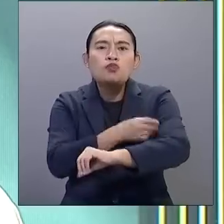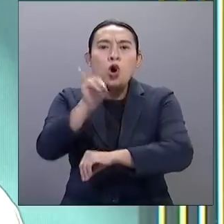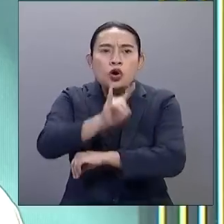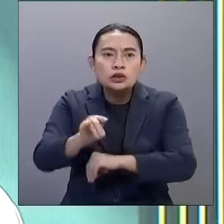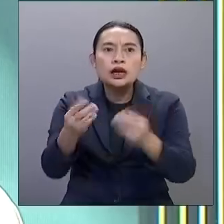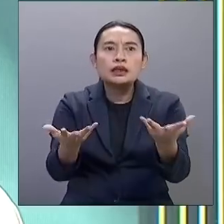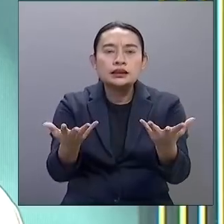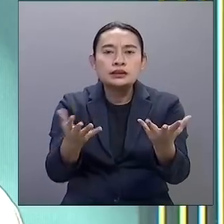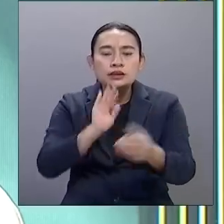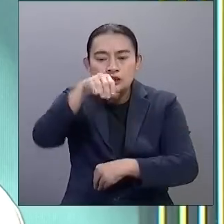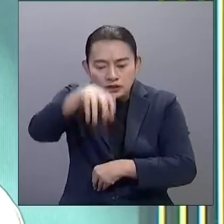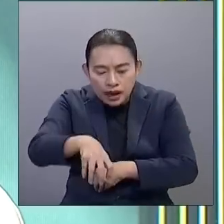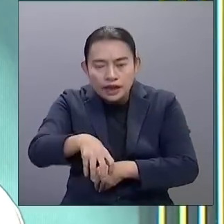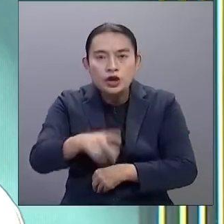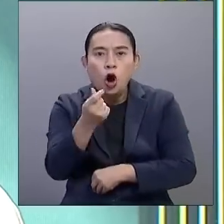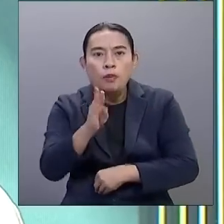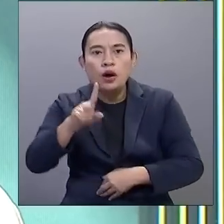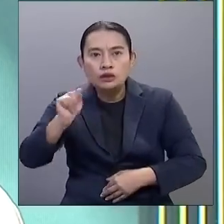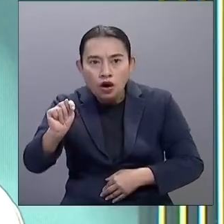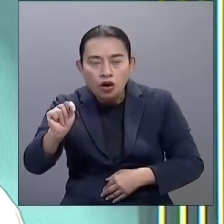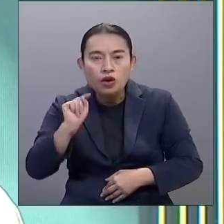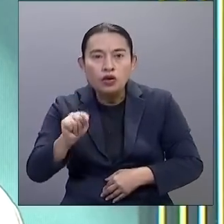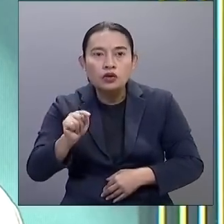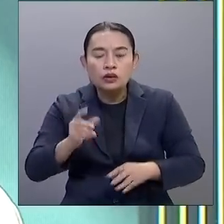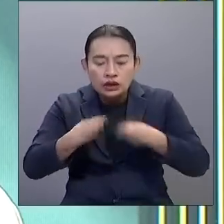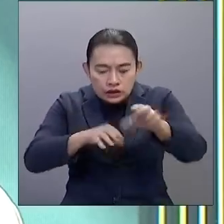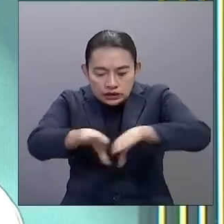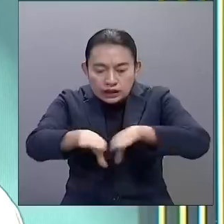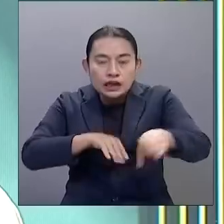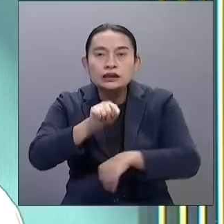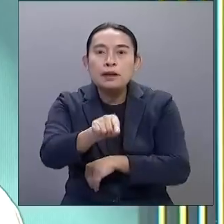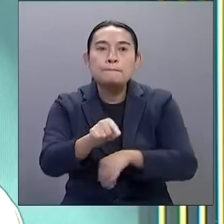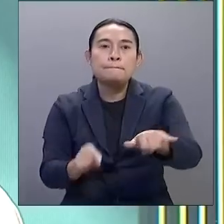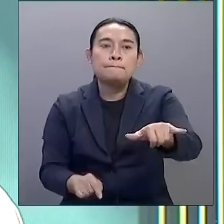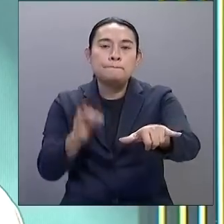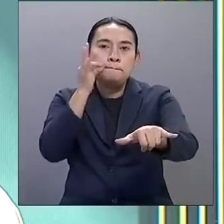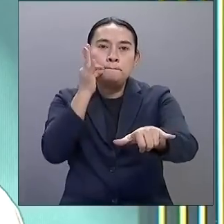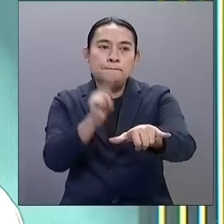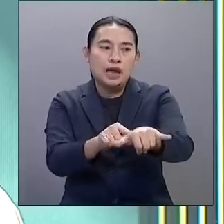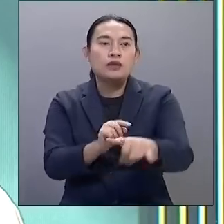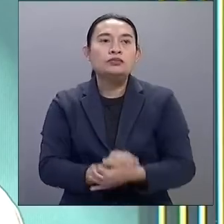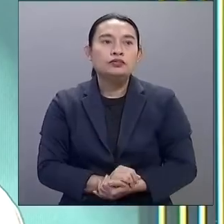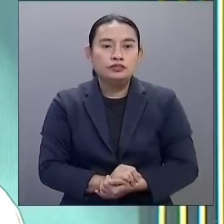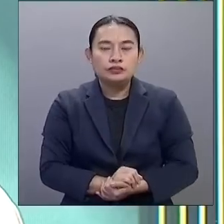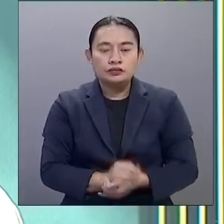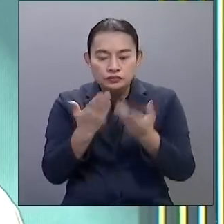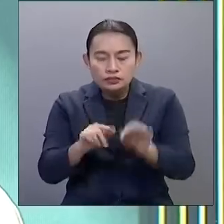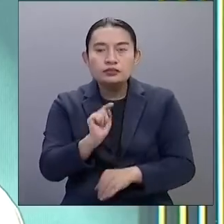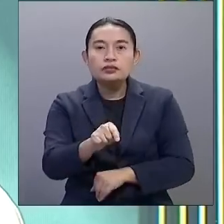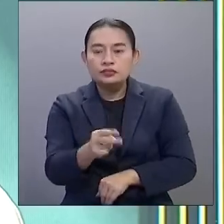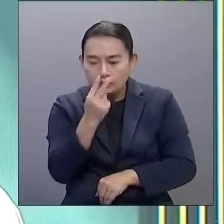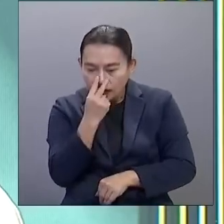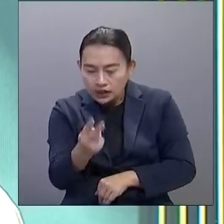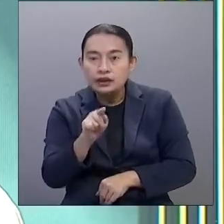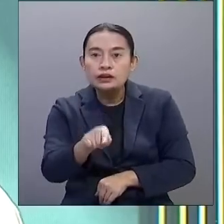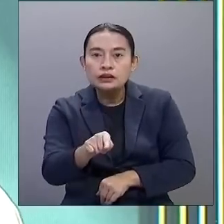ของเทศบาลอบต.นะครับเพื่อให้มาจัดการกับแมวพวกนี ้ นะฮะแล้วก็ถ้าเจ้าที่เห็นนะครับเข